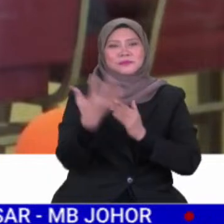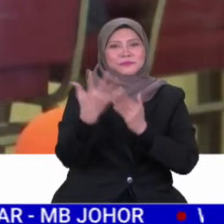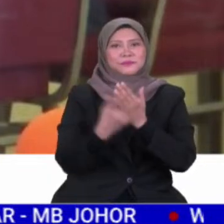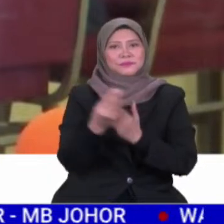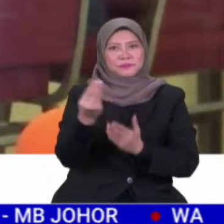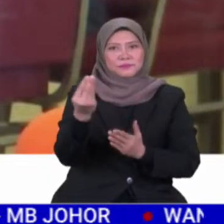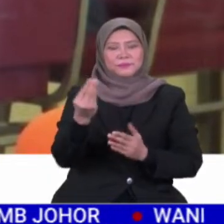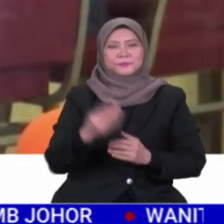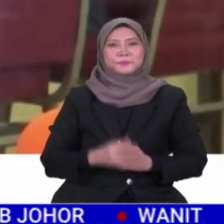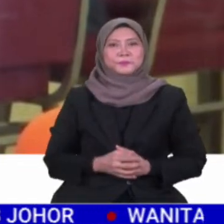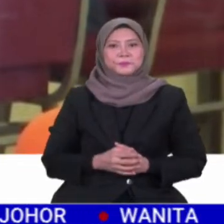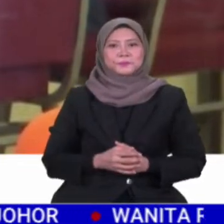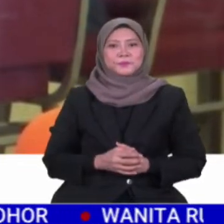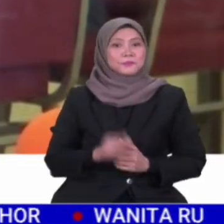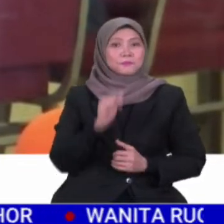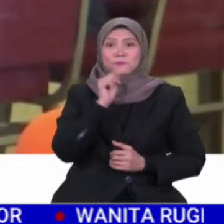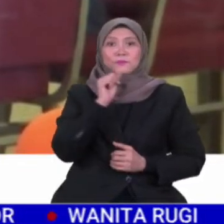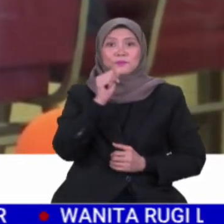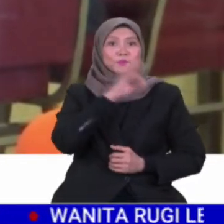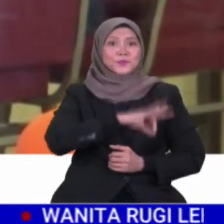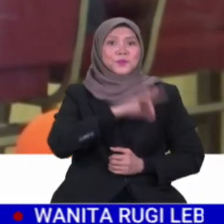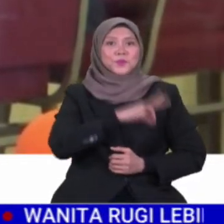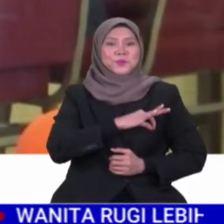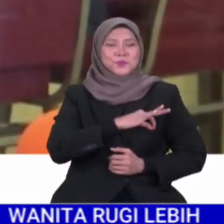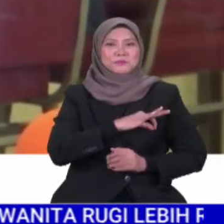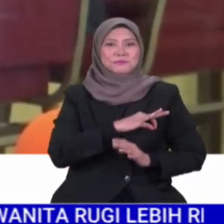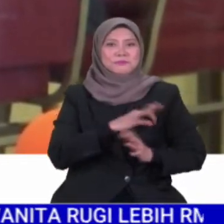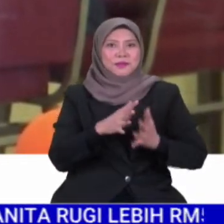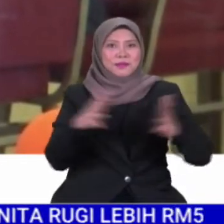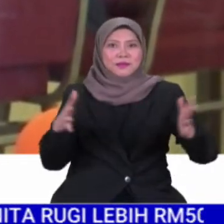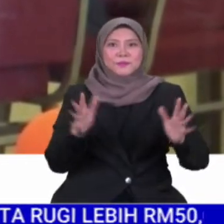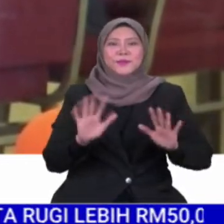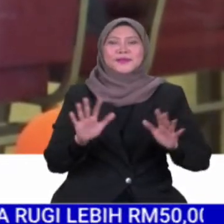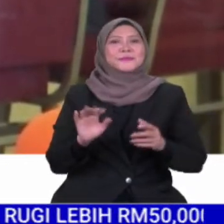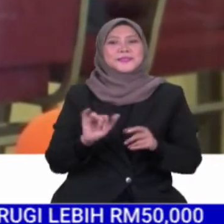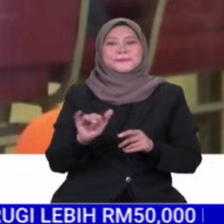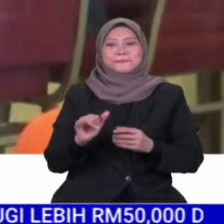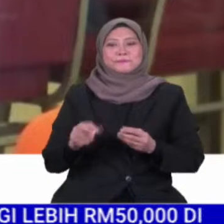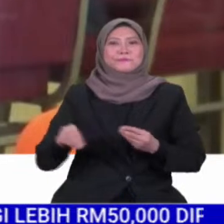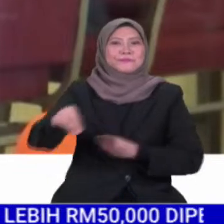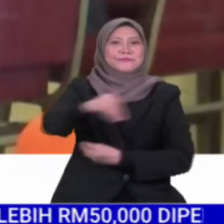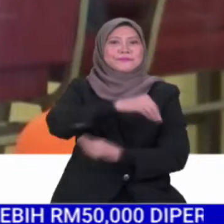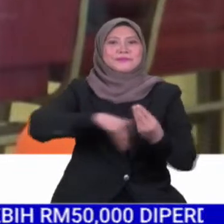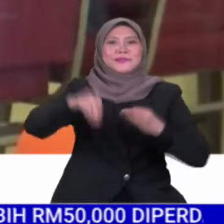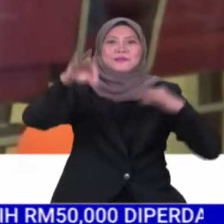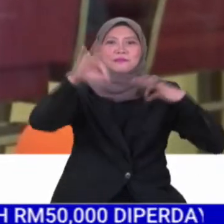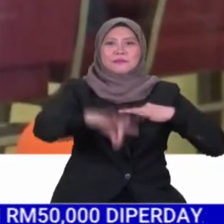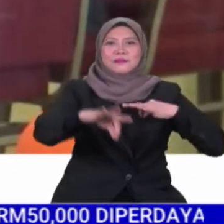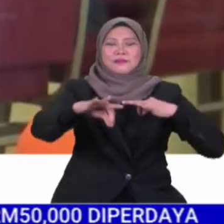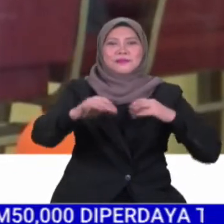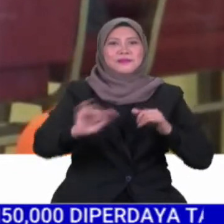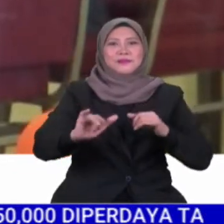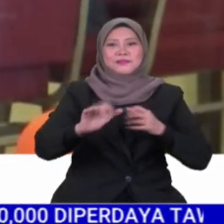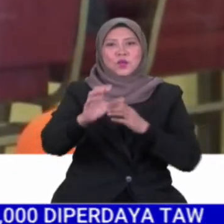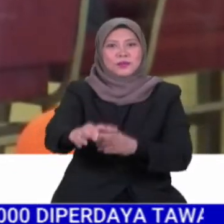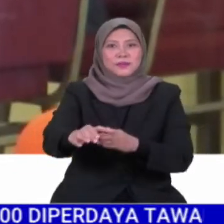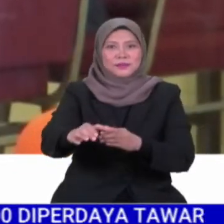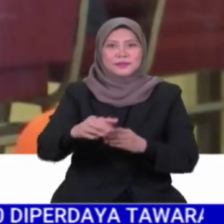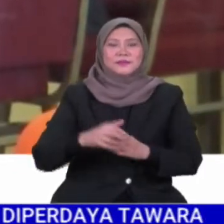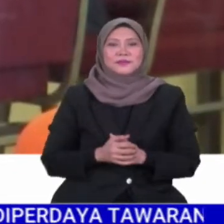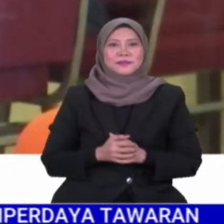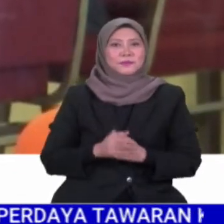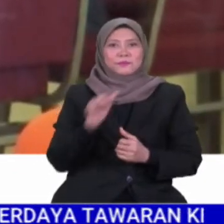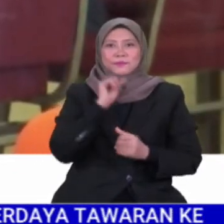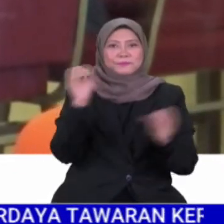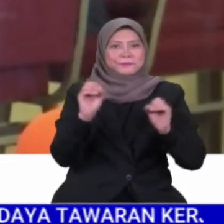bukan memikirkan keuntungan yang besar lah. Maknanya as a charity lah. Maknanya kita tak membabitkan